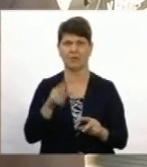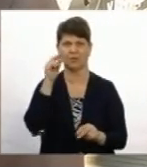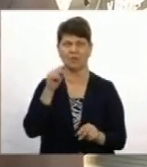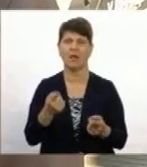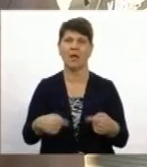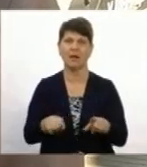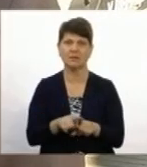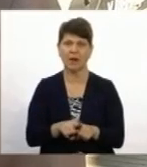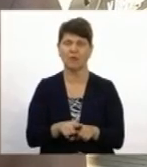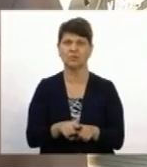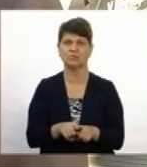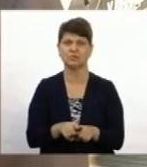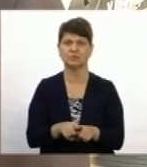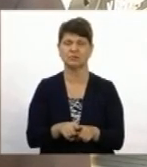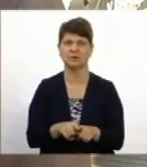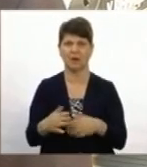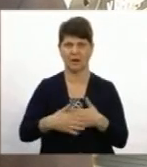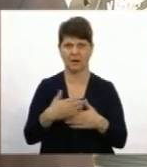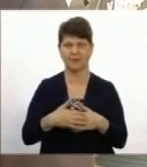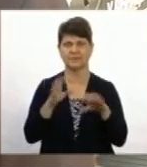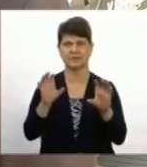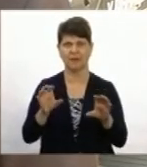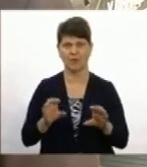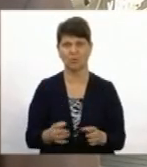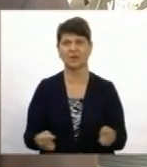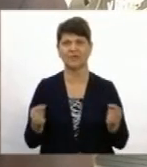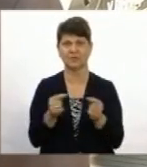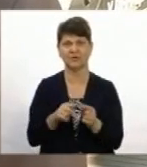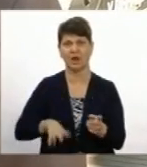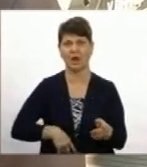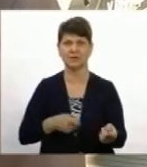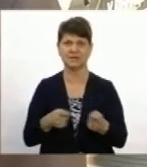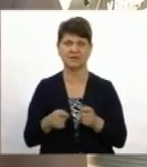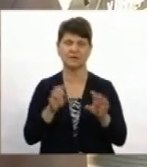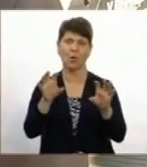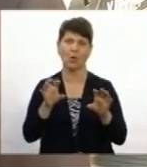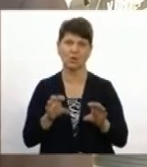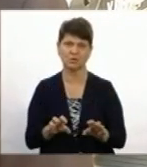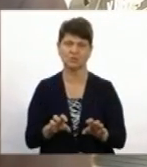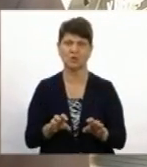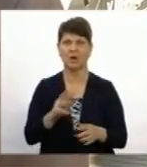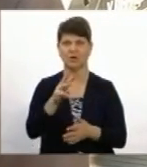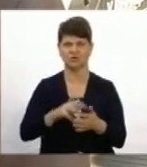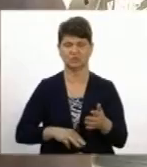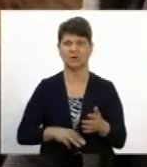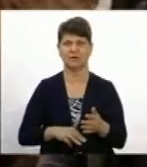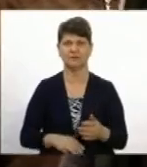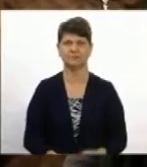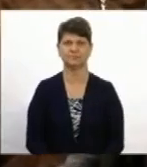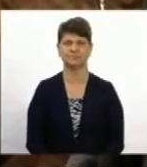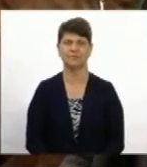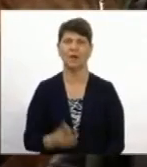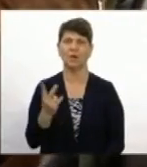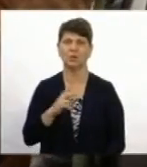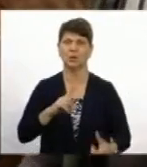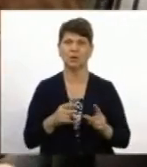також карається законом відповідно до адміністративного кодексу, також штрафні санкції. Другий